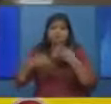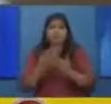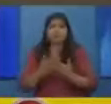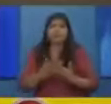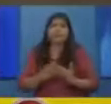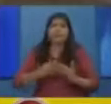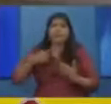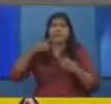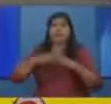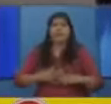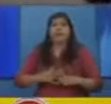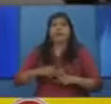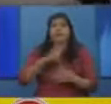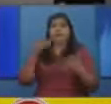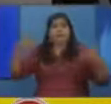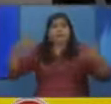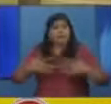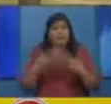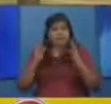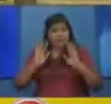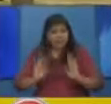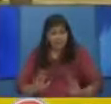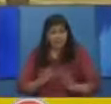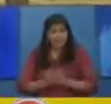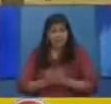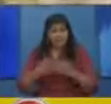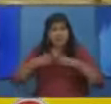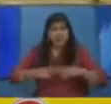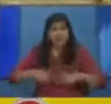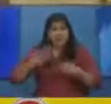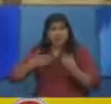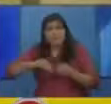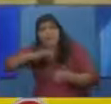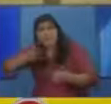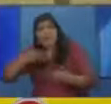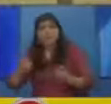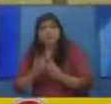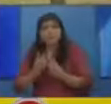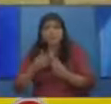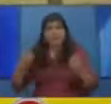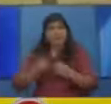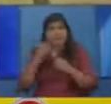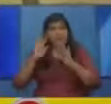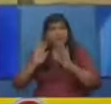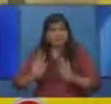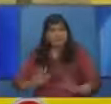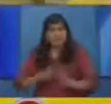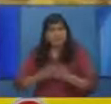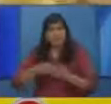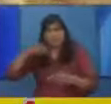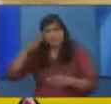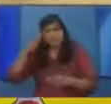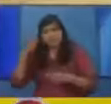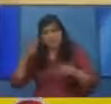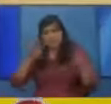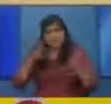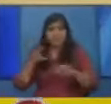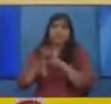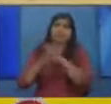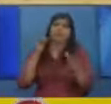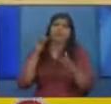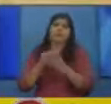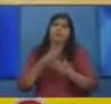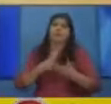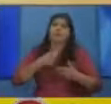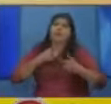हैं, तो व्यक्तित्व का सर्वश्रेष्ठ भी बाहर निकलकर नहीं आता है। इसलिए अपने आप को